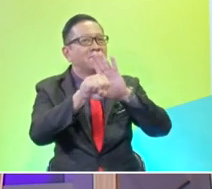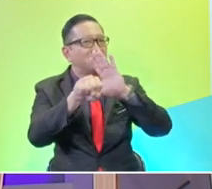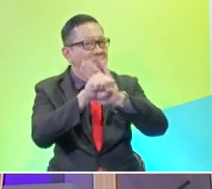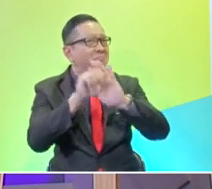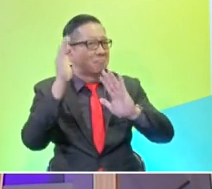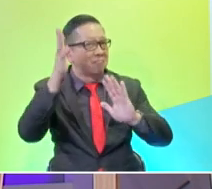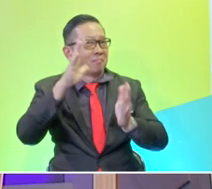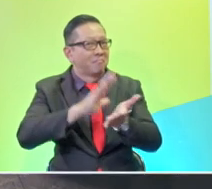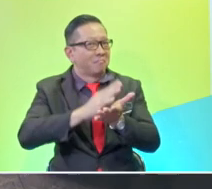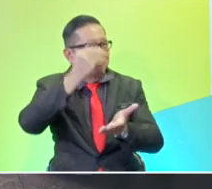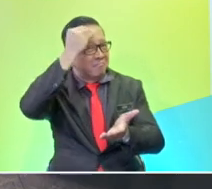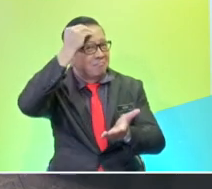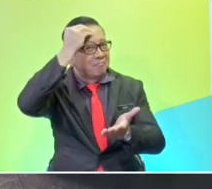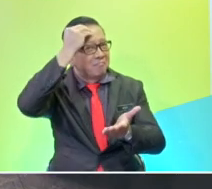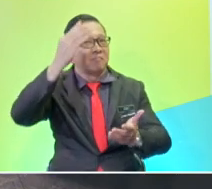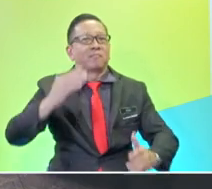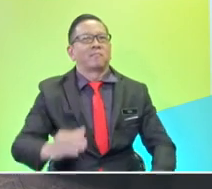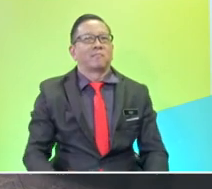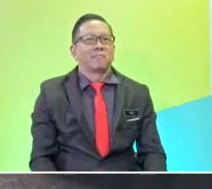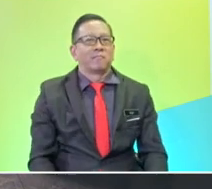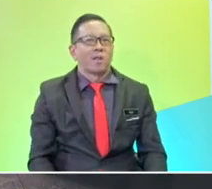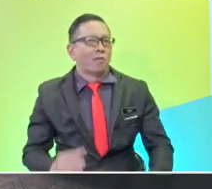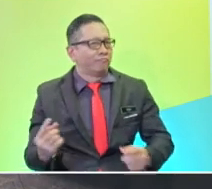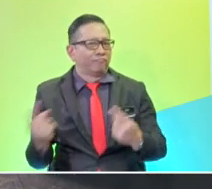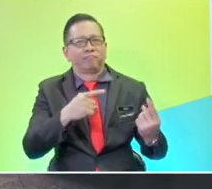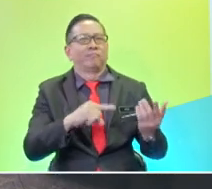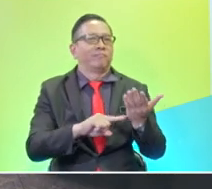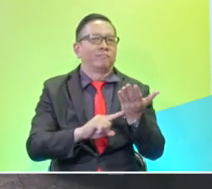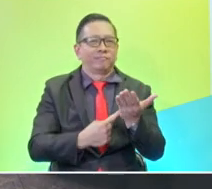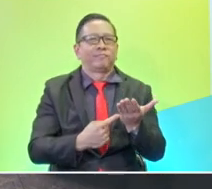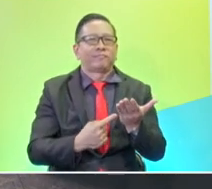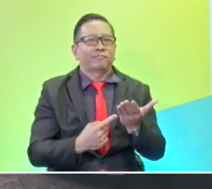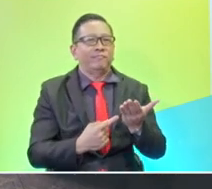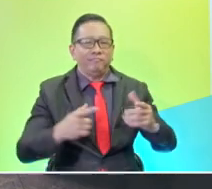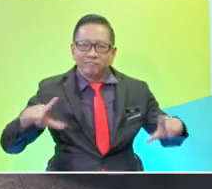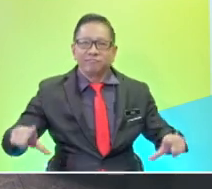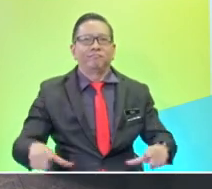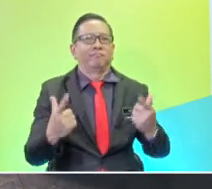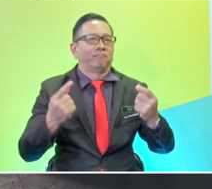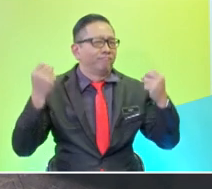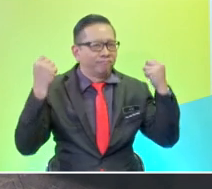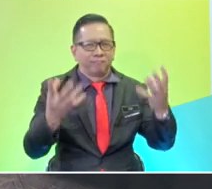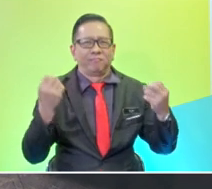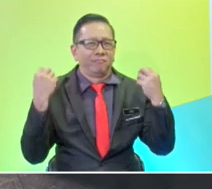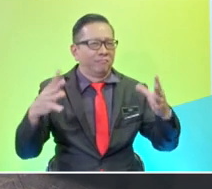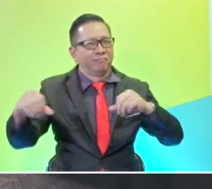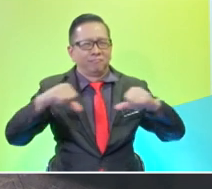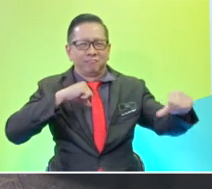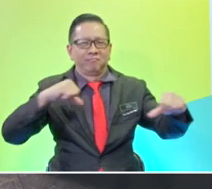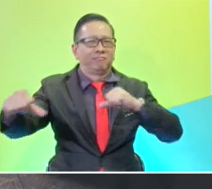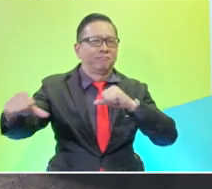operasi tolak Uh oke sih kita akan laksanakan macam-macam Activity yang menarik